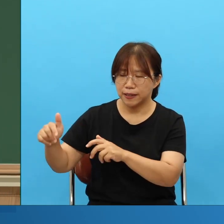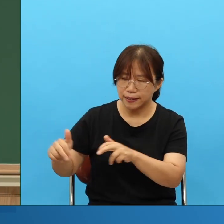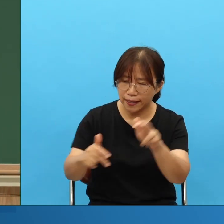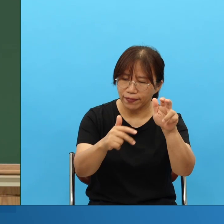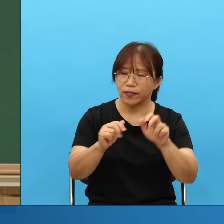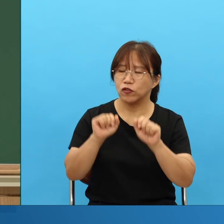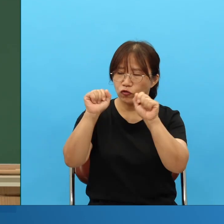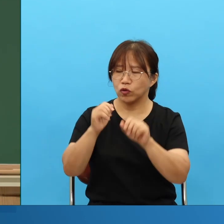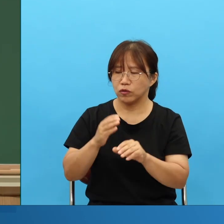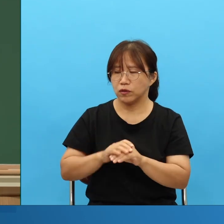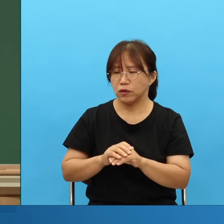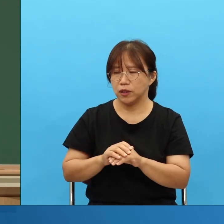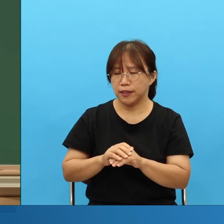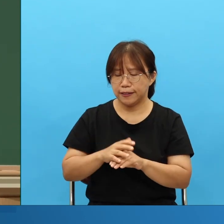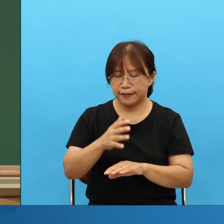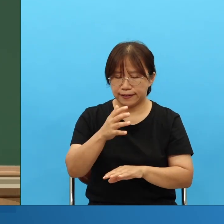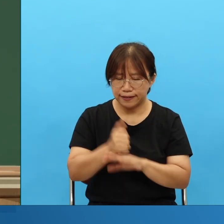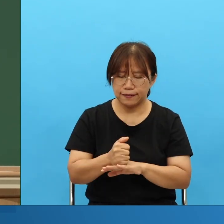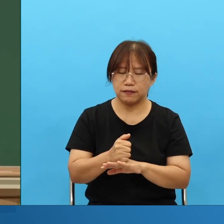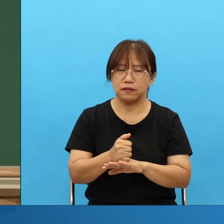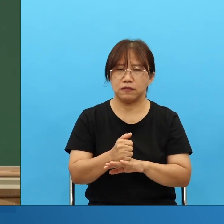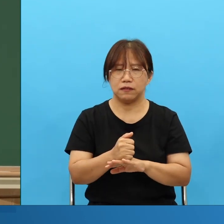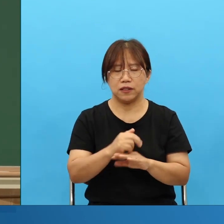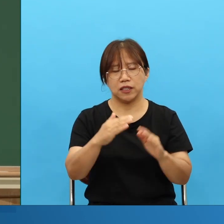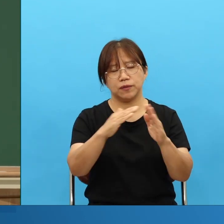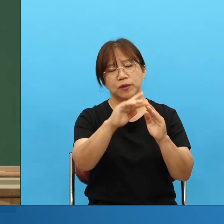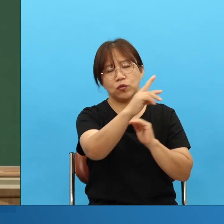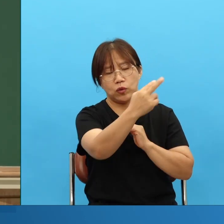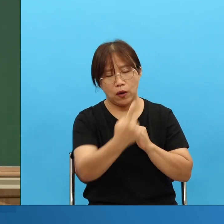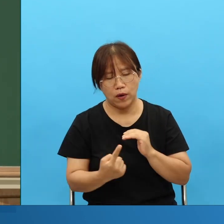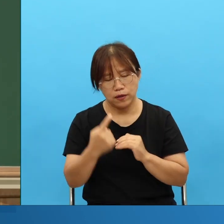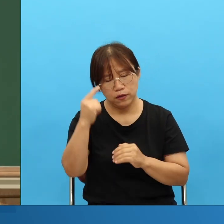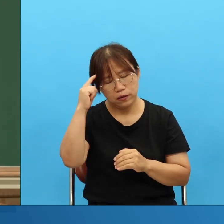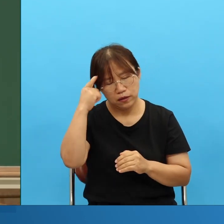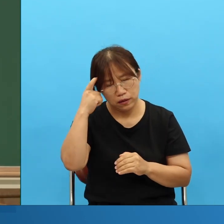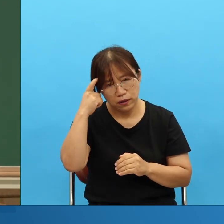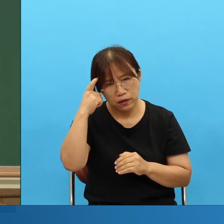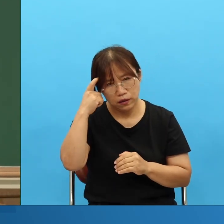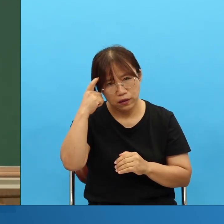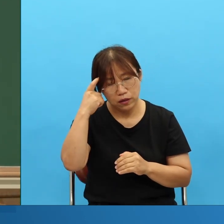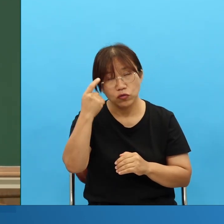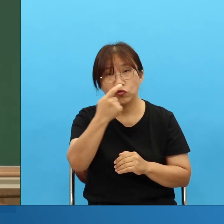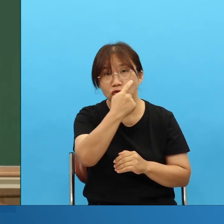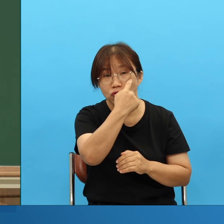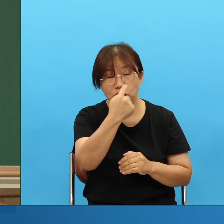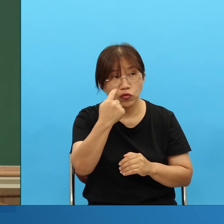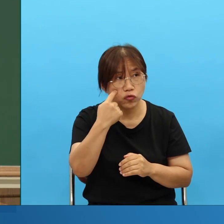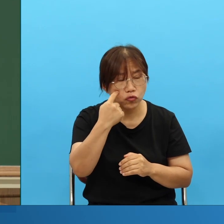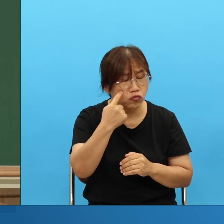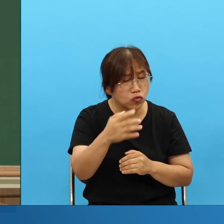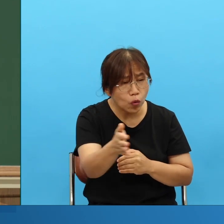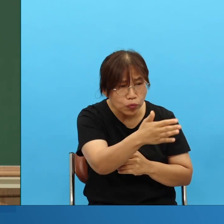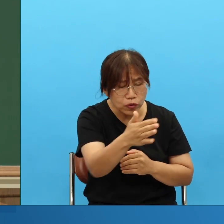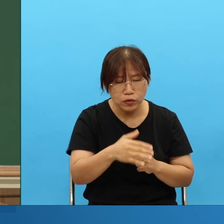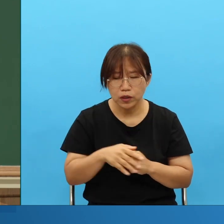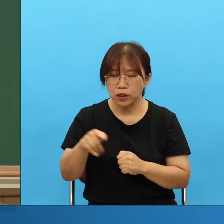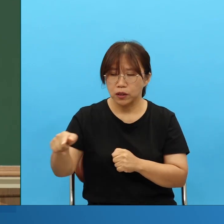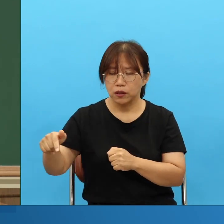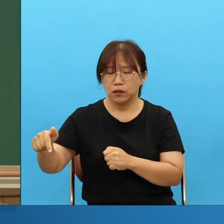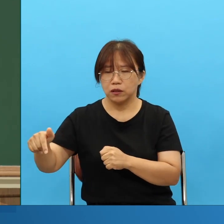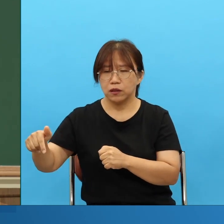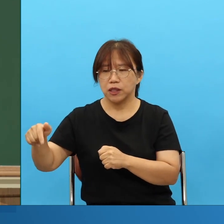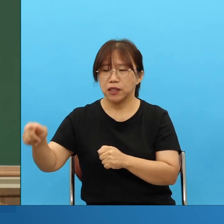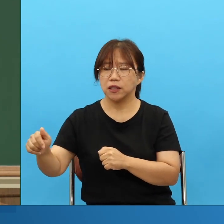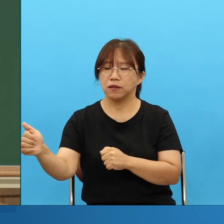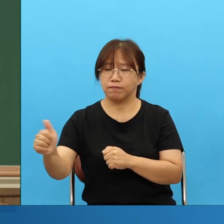나중에 집에 와서 알았어요. 이게 무슨 내 눈에는 안 보이는데 이 친구는 왜 그런 환상이 보였을까?